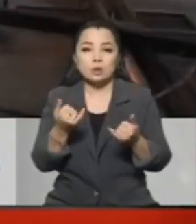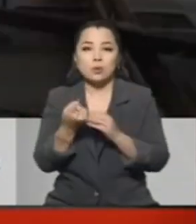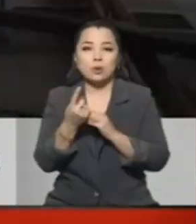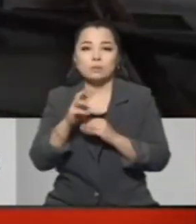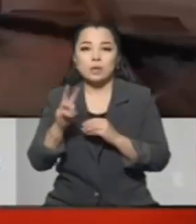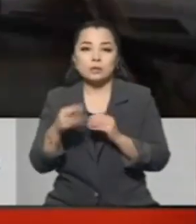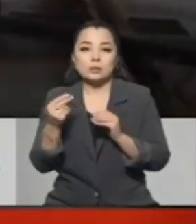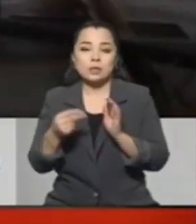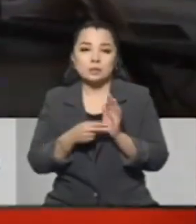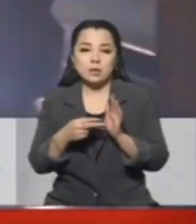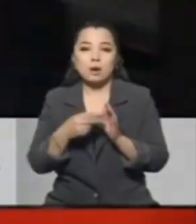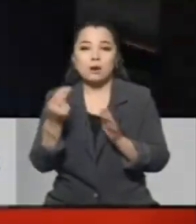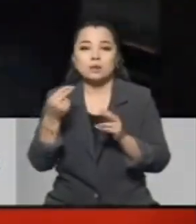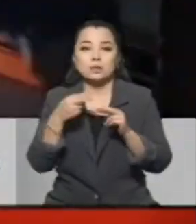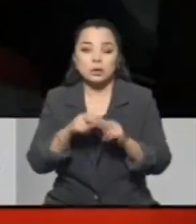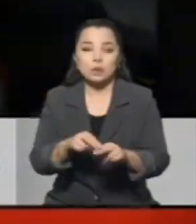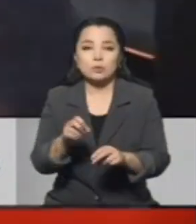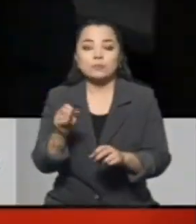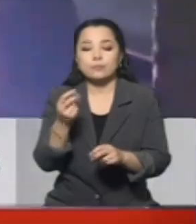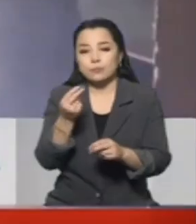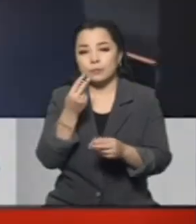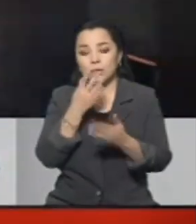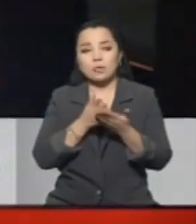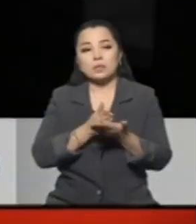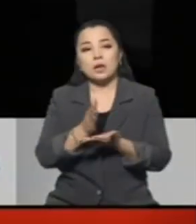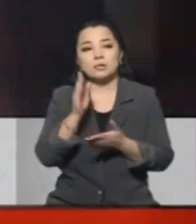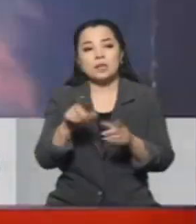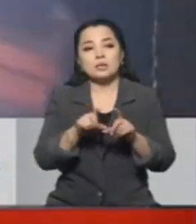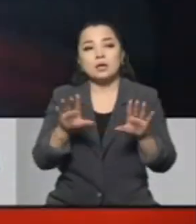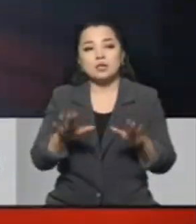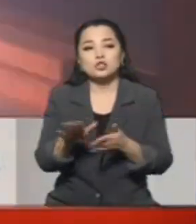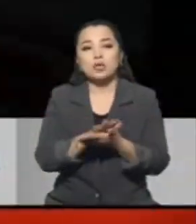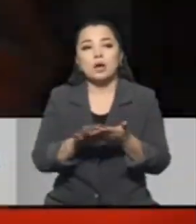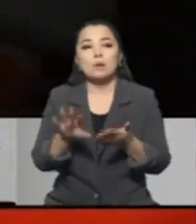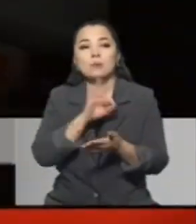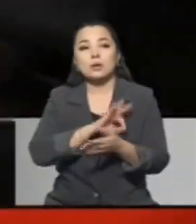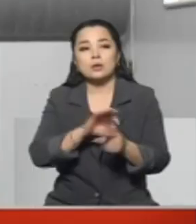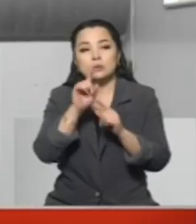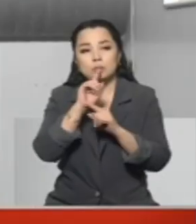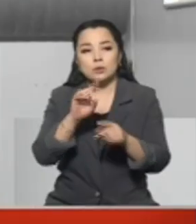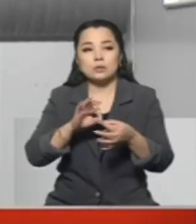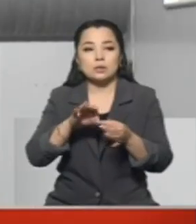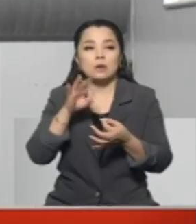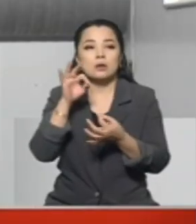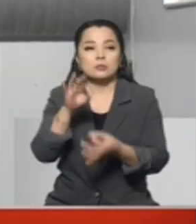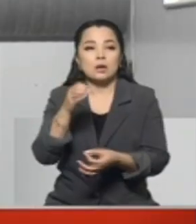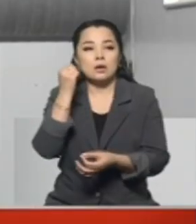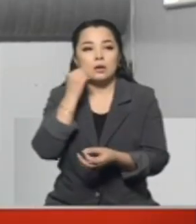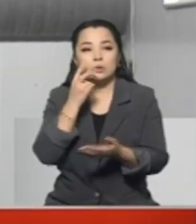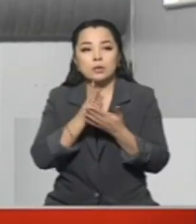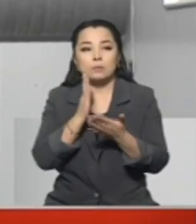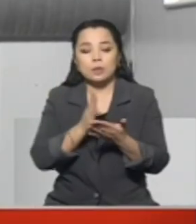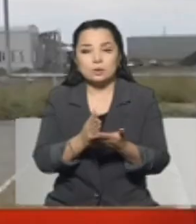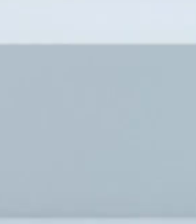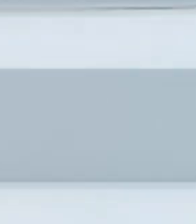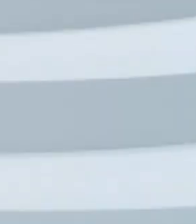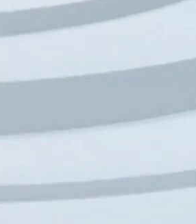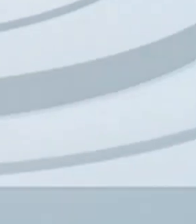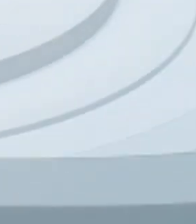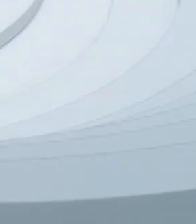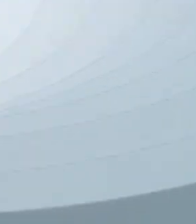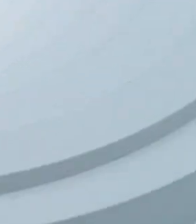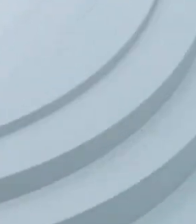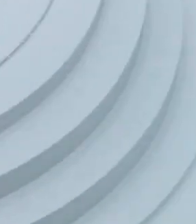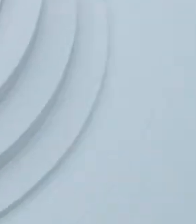11 миллиард теңге қаржыны жұтып алған стратегиялық нысан еш пайдасын тигізбеген күйі тозып барады.